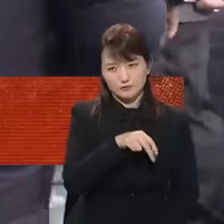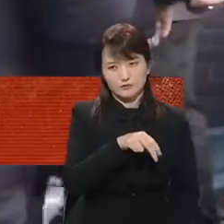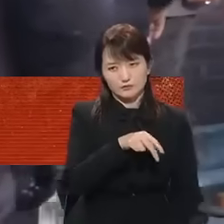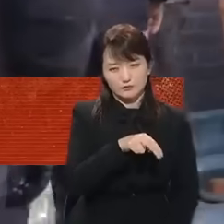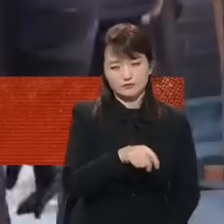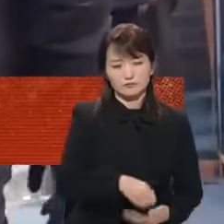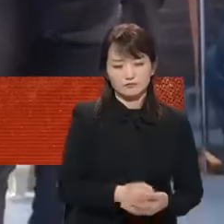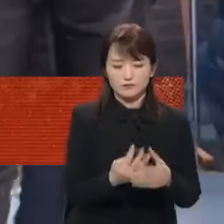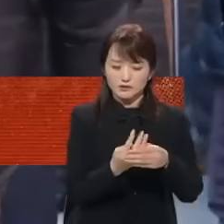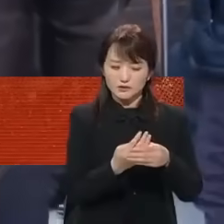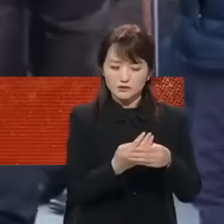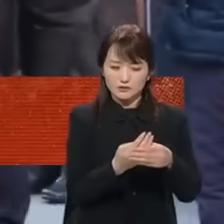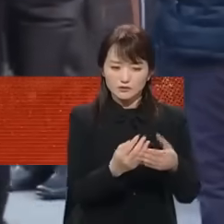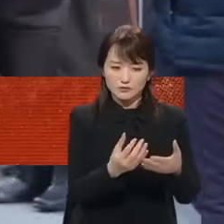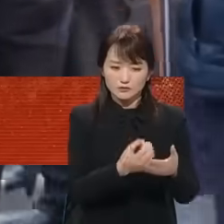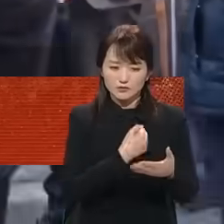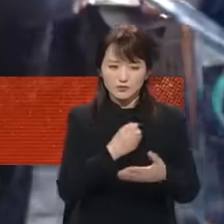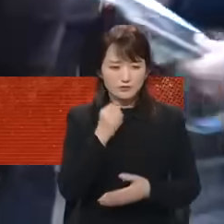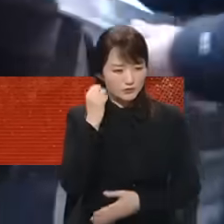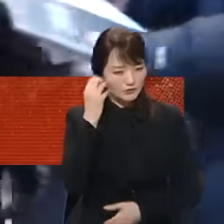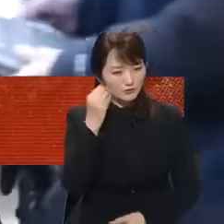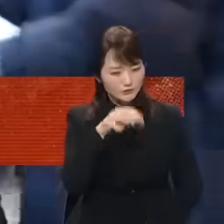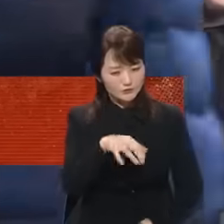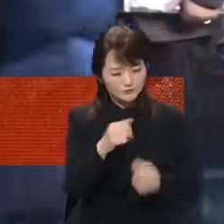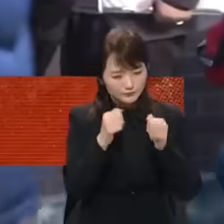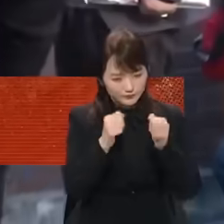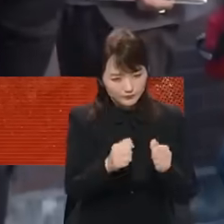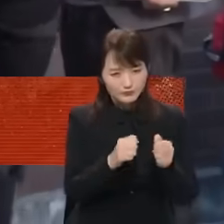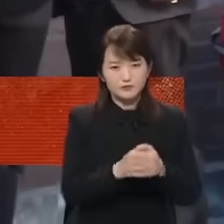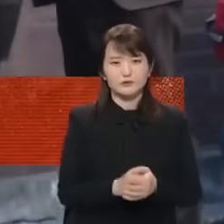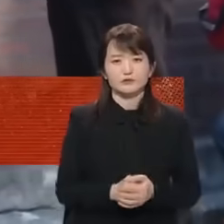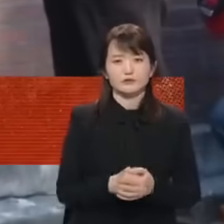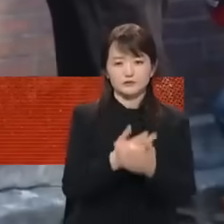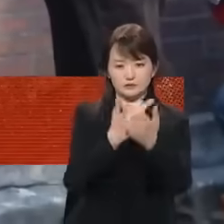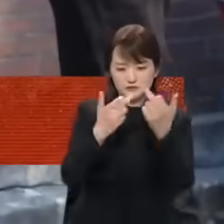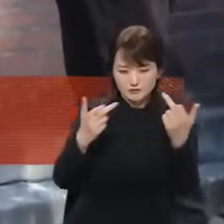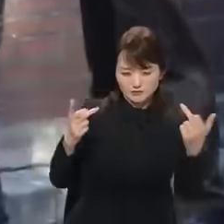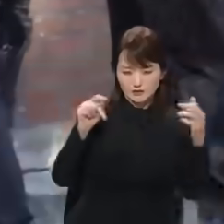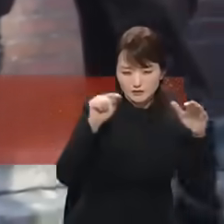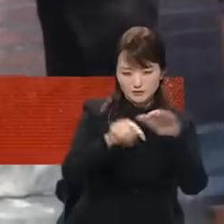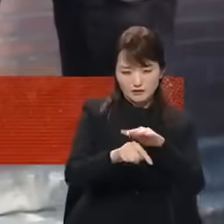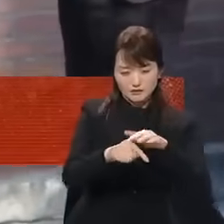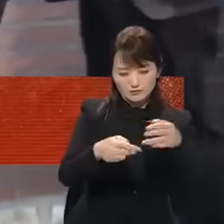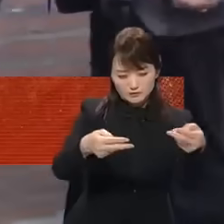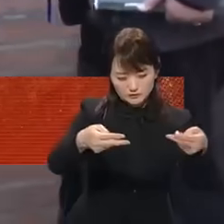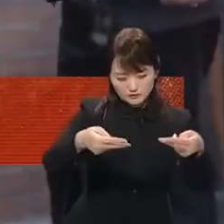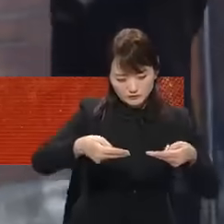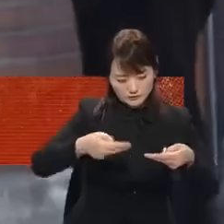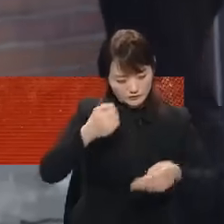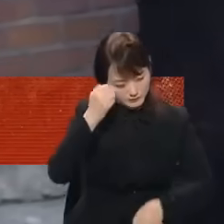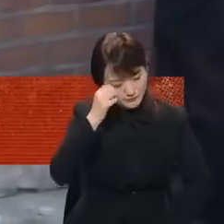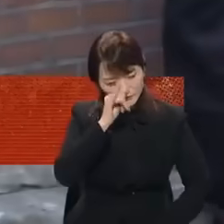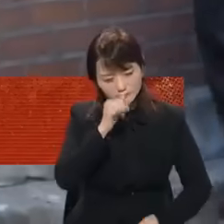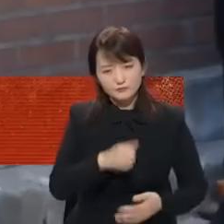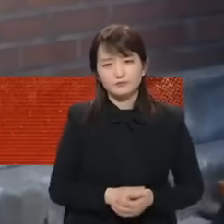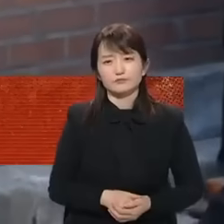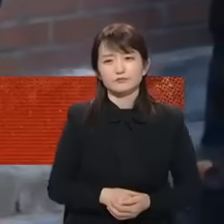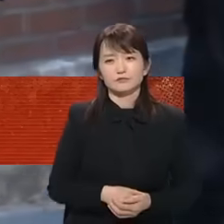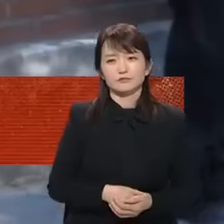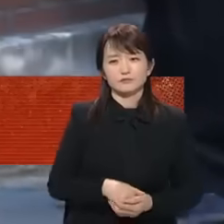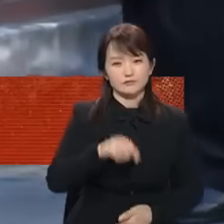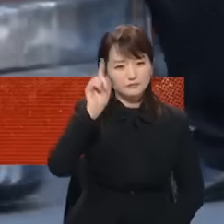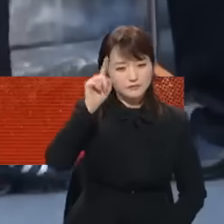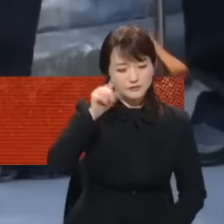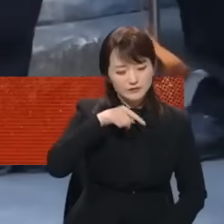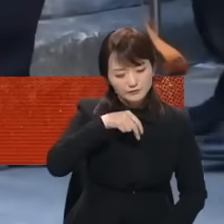현금을 뽑기도 하고 모텔에 투숙하기 하고 관악산 남산 이런 곳에서 또 노숙도 해 가면서 하루도 빠짐없이 계속 걷습니다